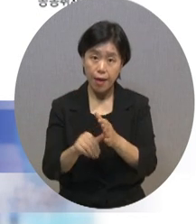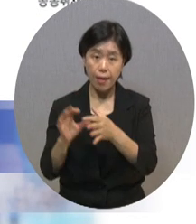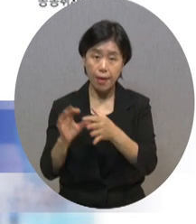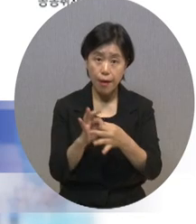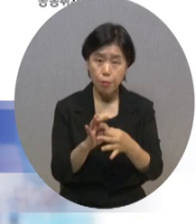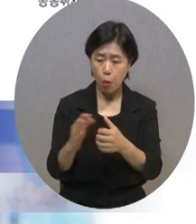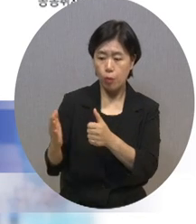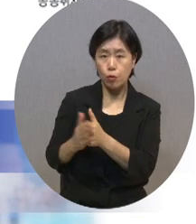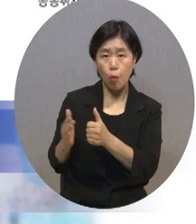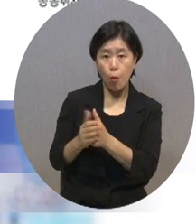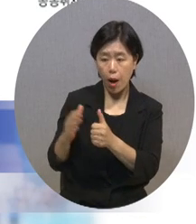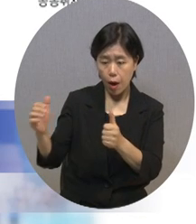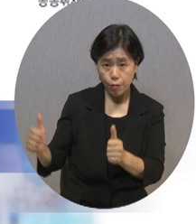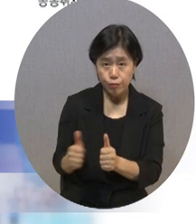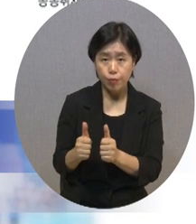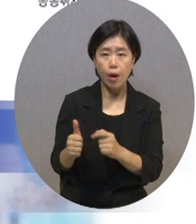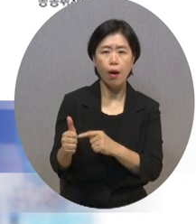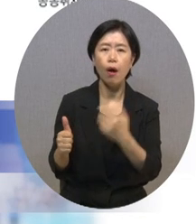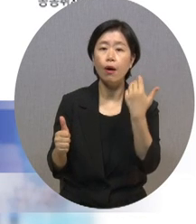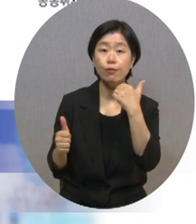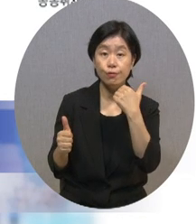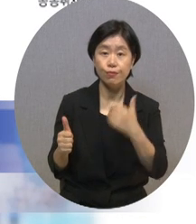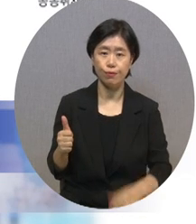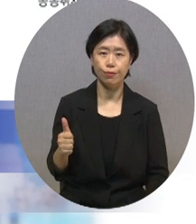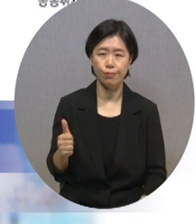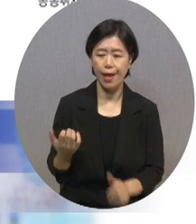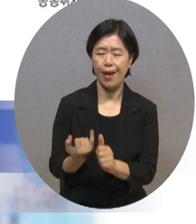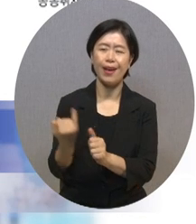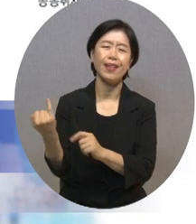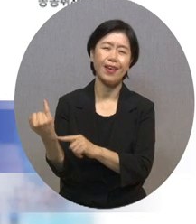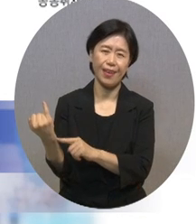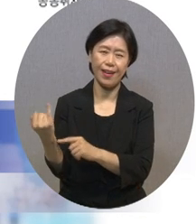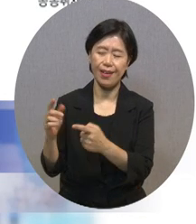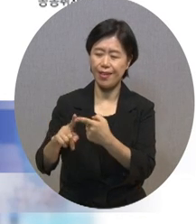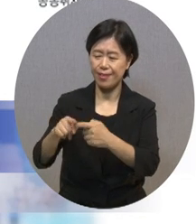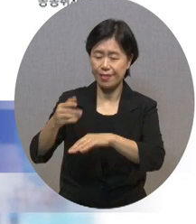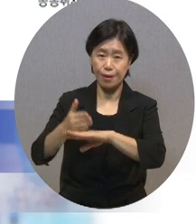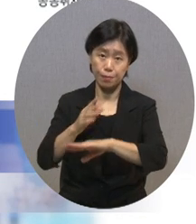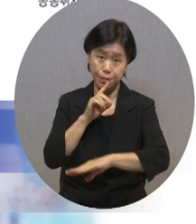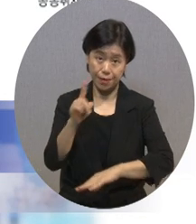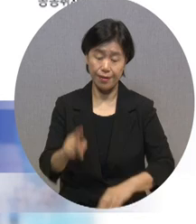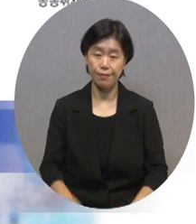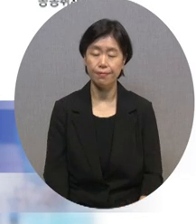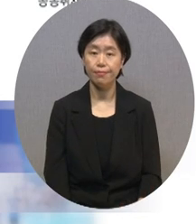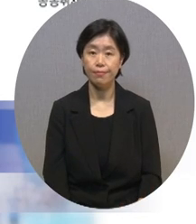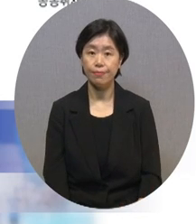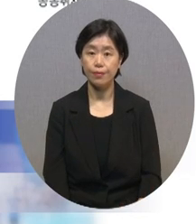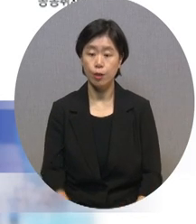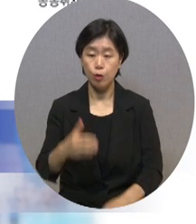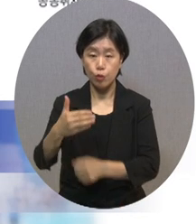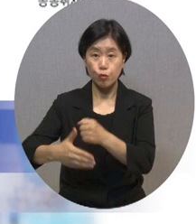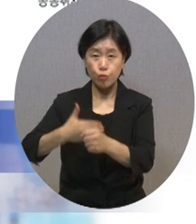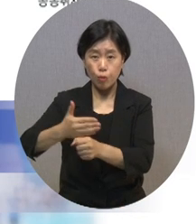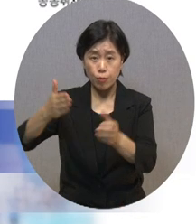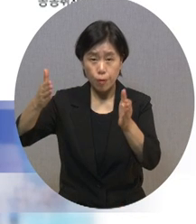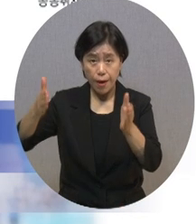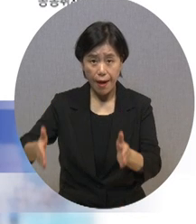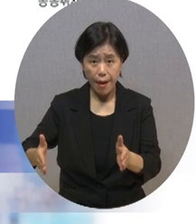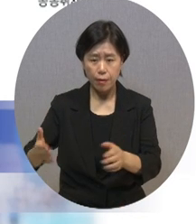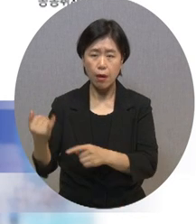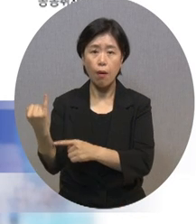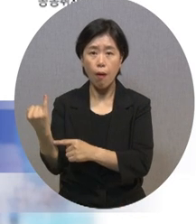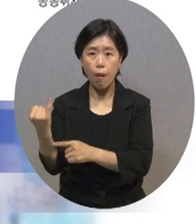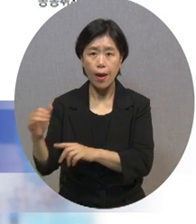보조인이 핸들러 역할을 자처해 준 아내를 향한 인터뷰도 했는데요 9년여간에 자신의 삶을